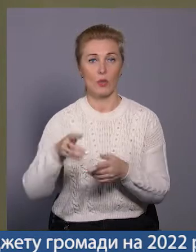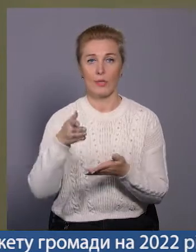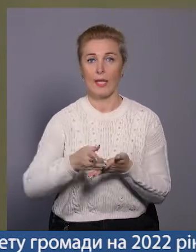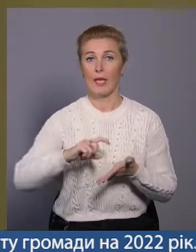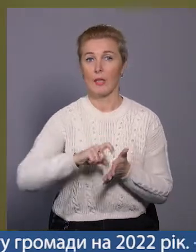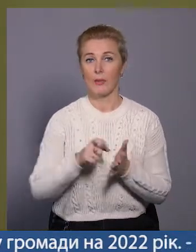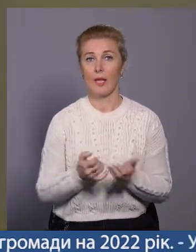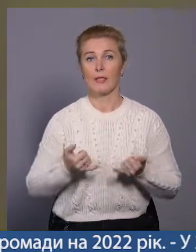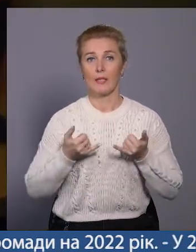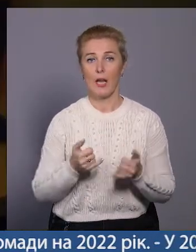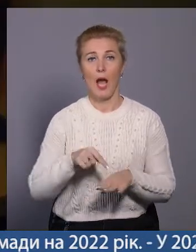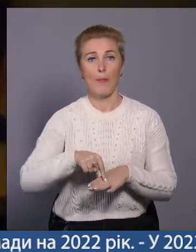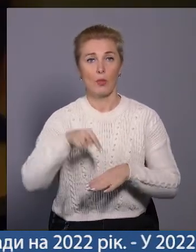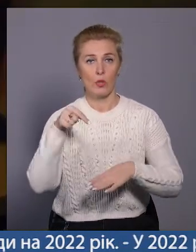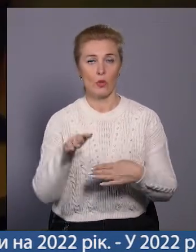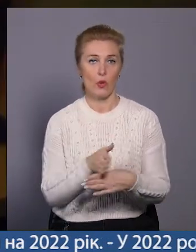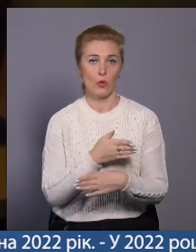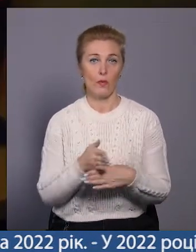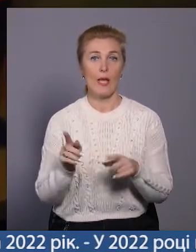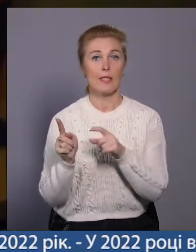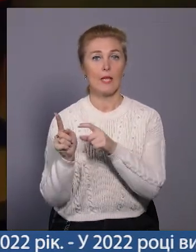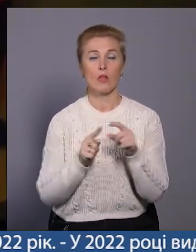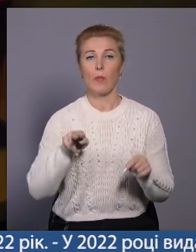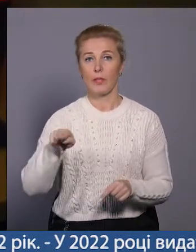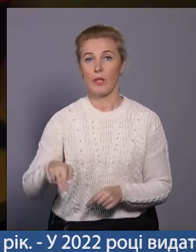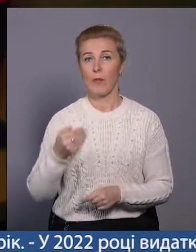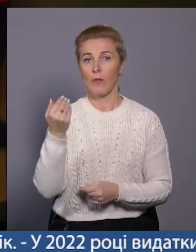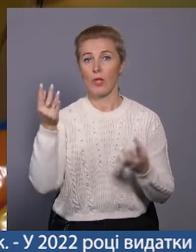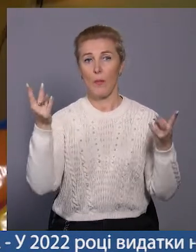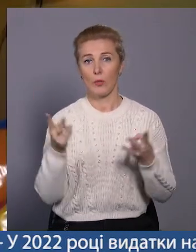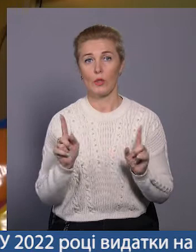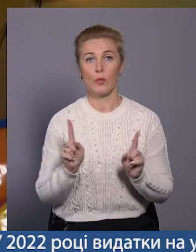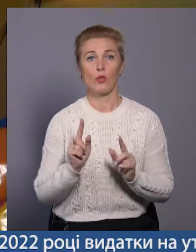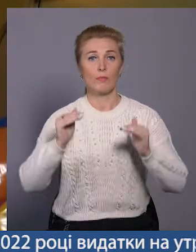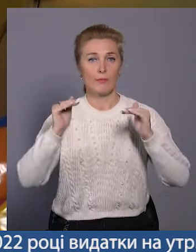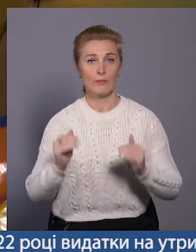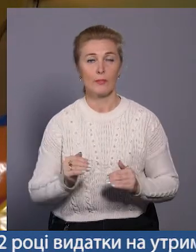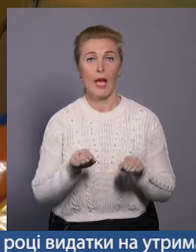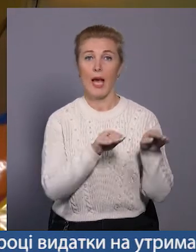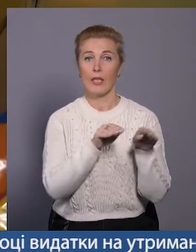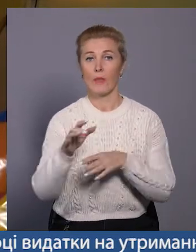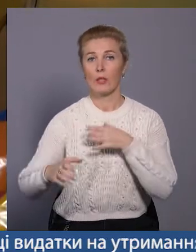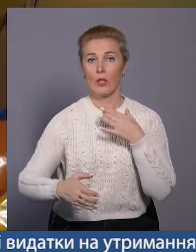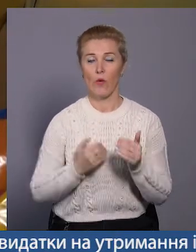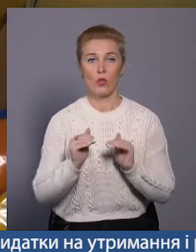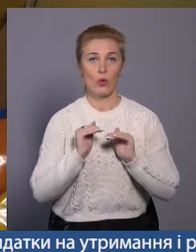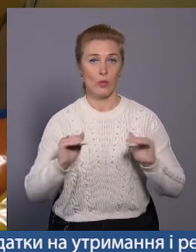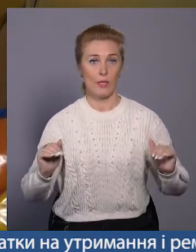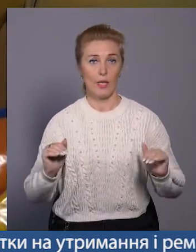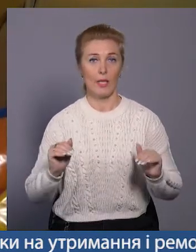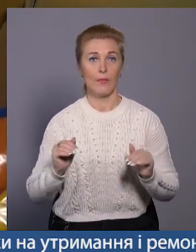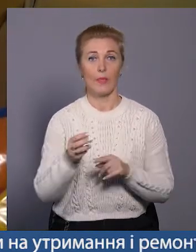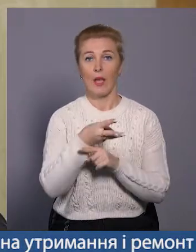для емоційного розвантаження. За словами директорки, вона потрібна, щоб знизити рівень тривожності у дітей. Там у нас